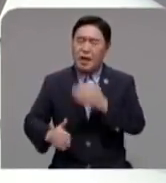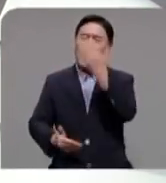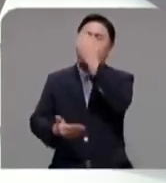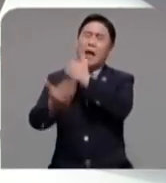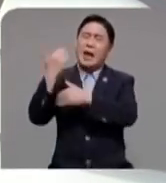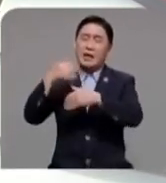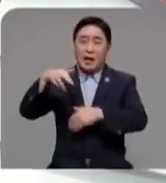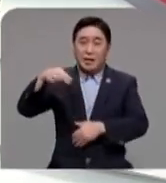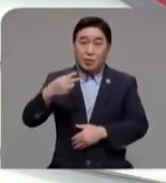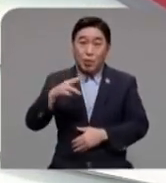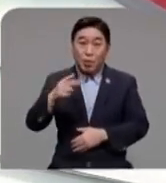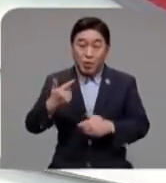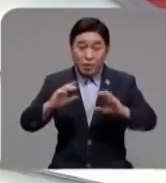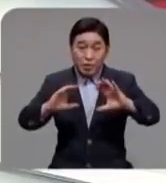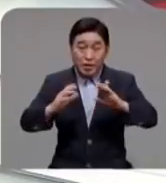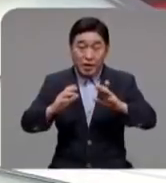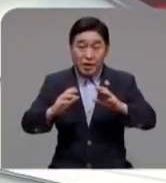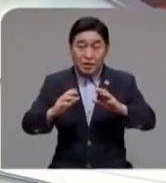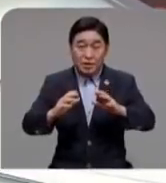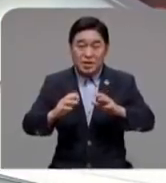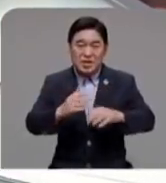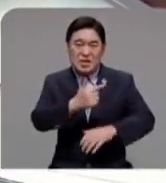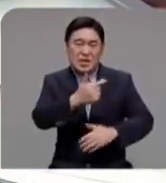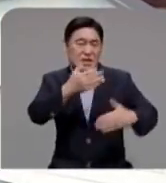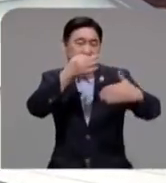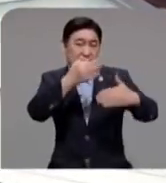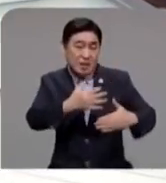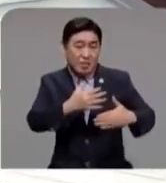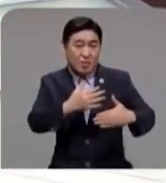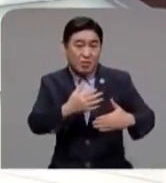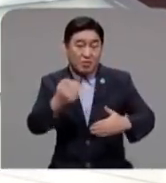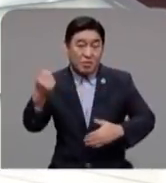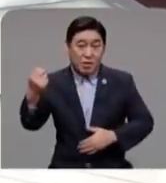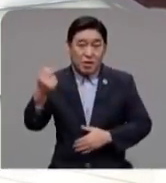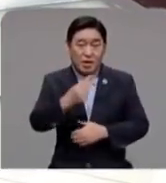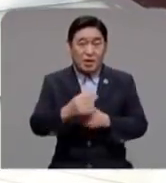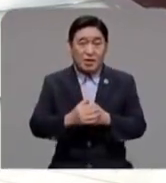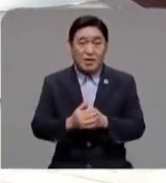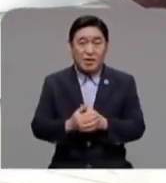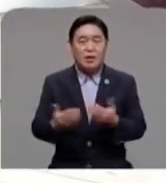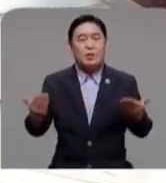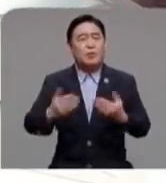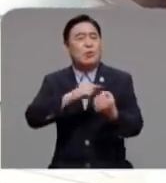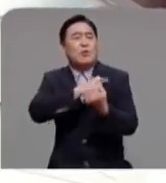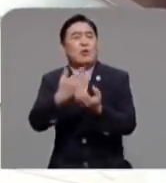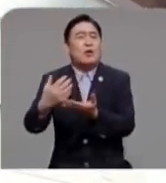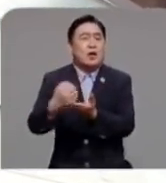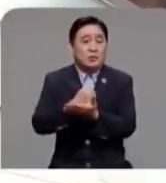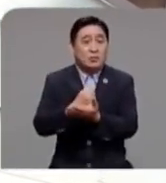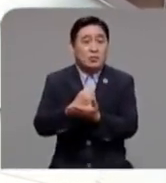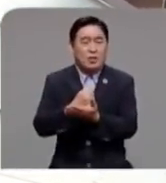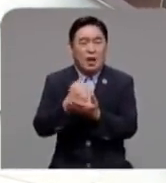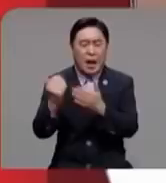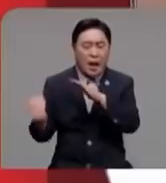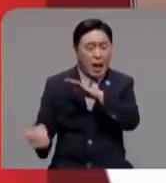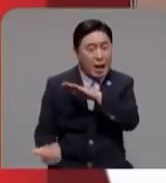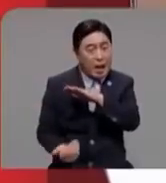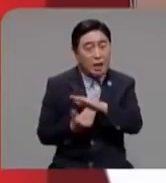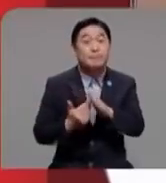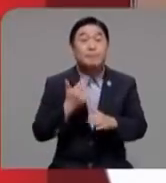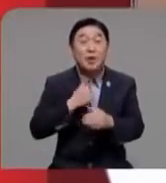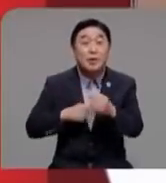옛날에 소련 같은 나라는 그 엄청난 자본과 그 노동력을 가지고 왜 한계에